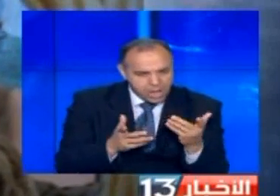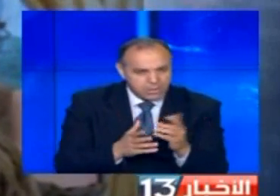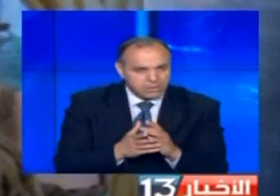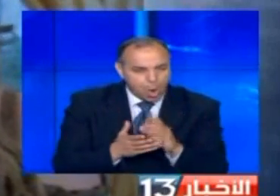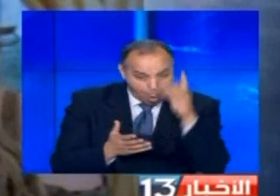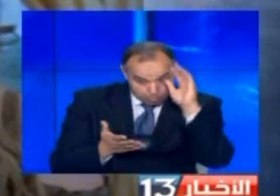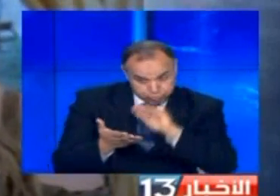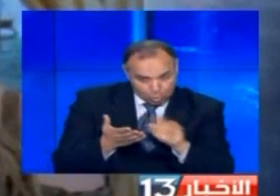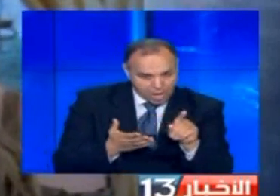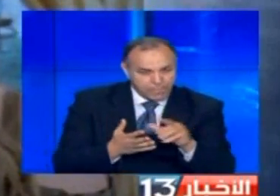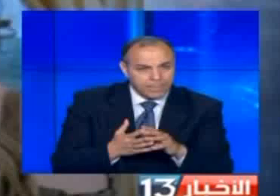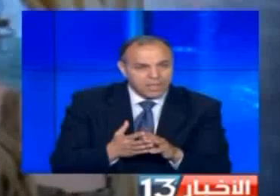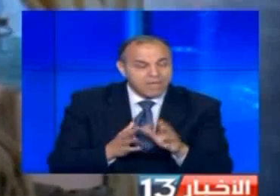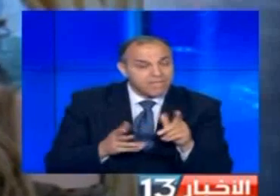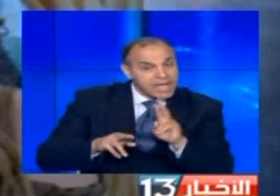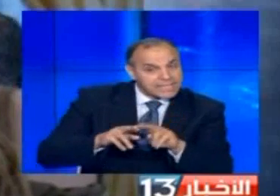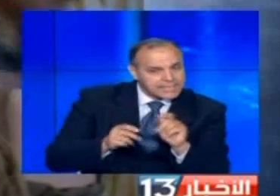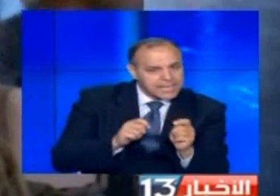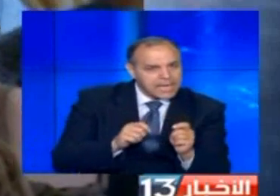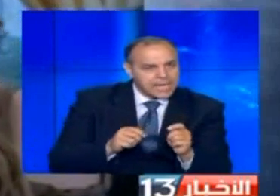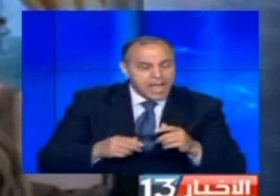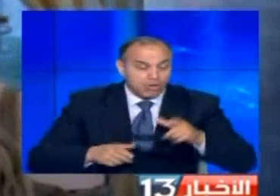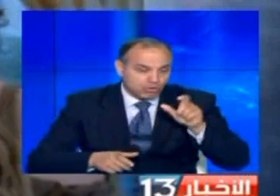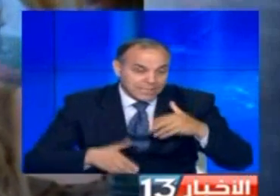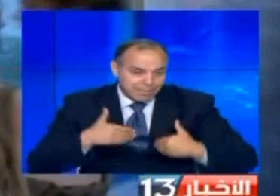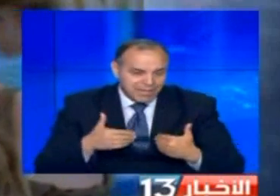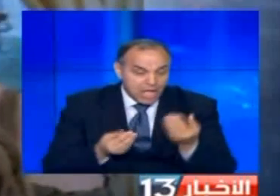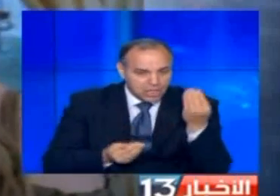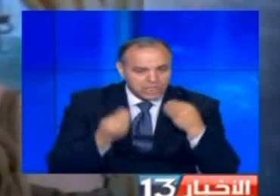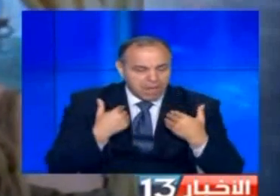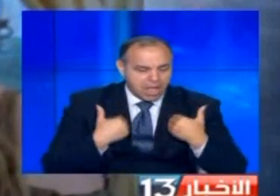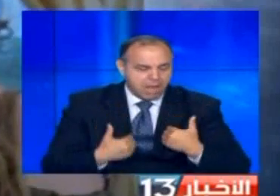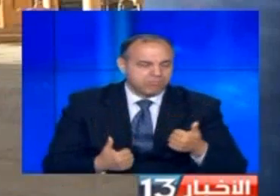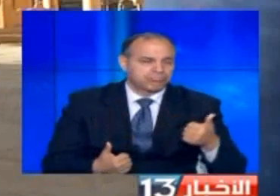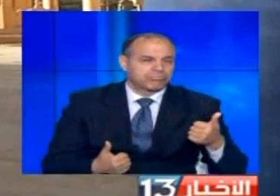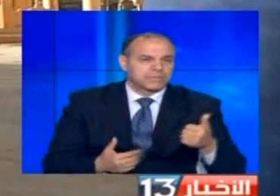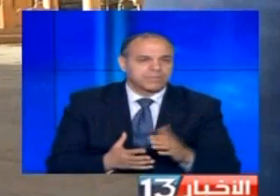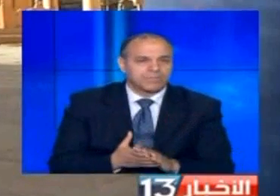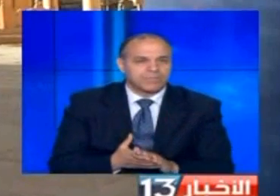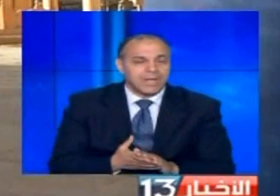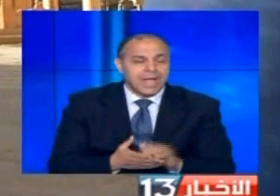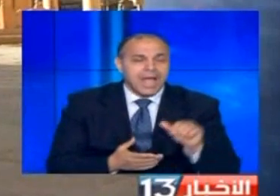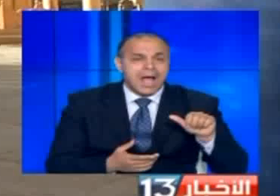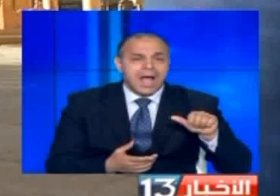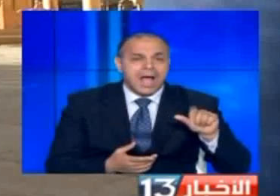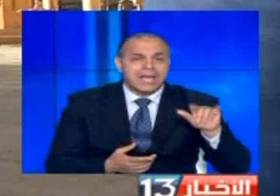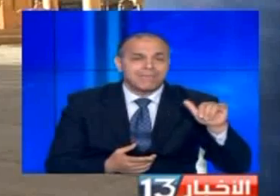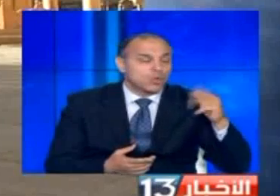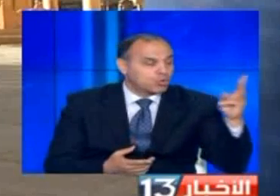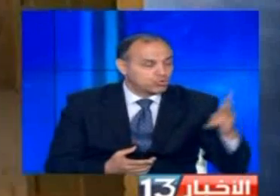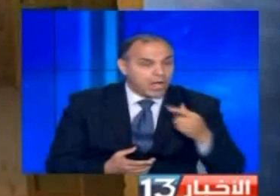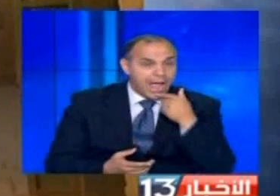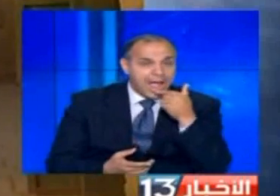الملاحظات كيف بعطيك ملاحظات حتى على اداء الممثل كانت تجربه بالنسبه لي رائعه جدا علي بنور حضر في هذا المؤتمر